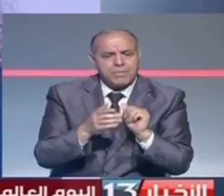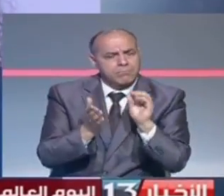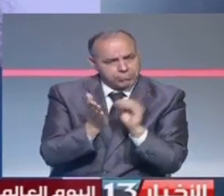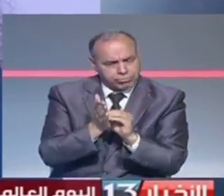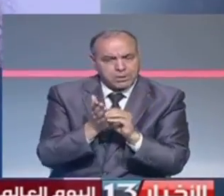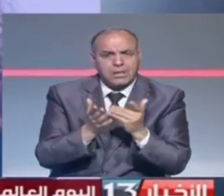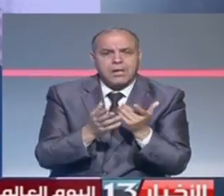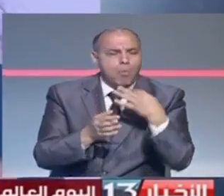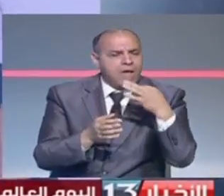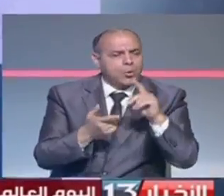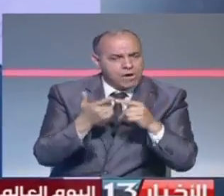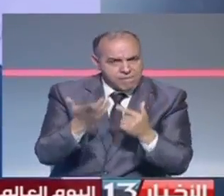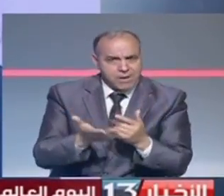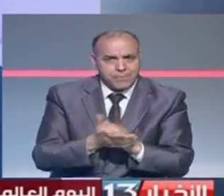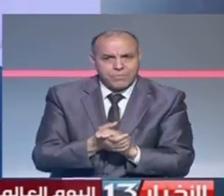محاضرات